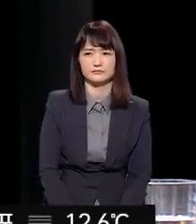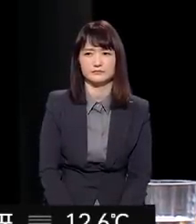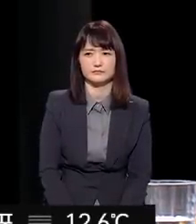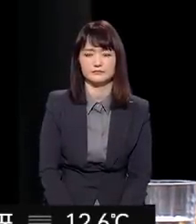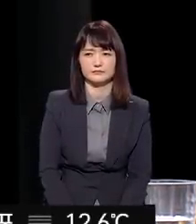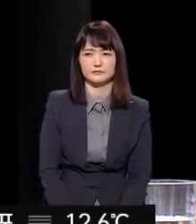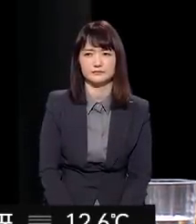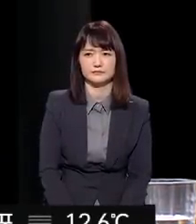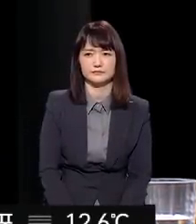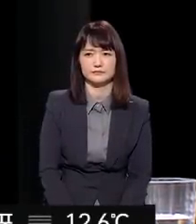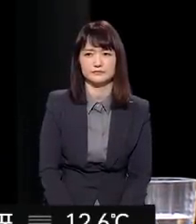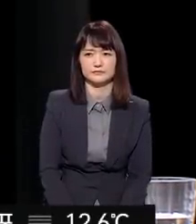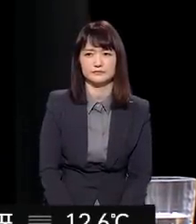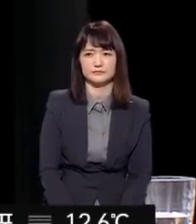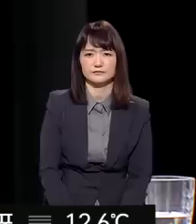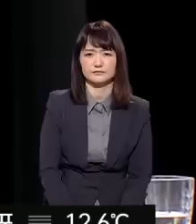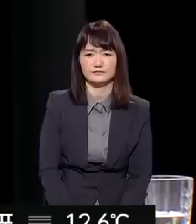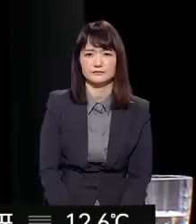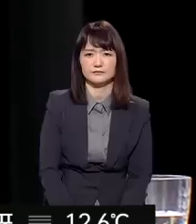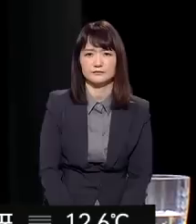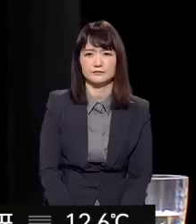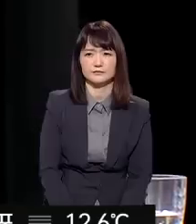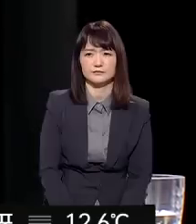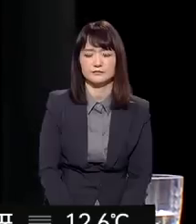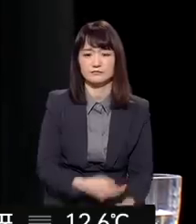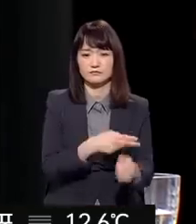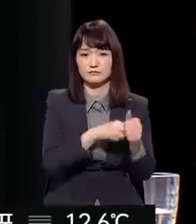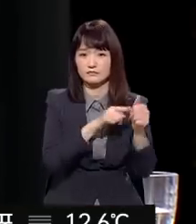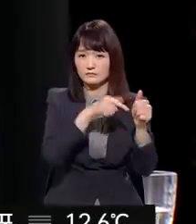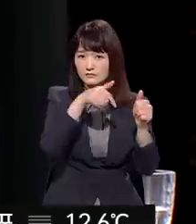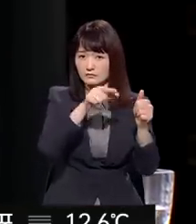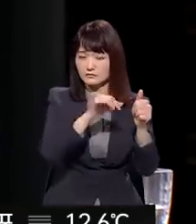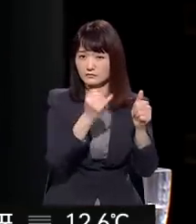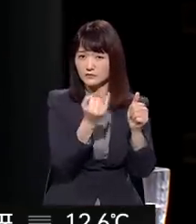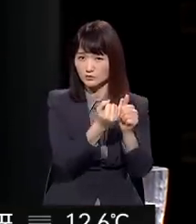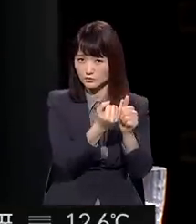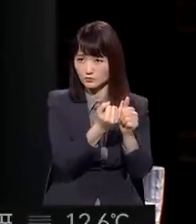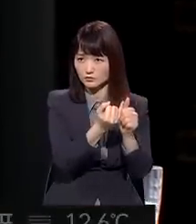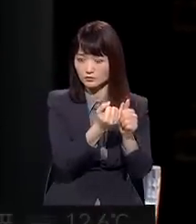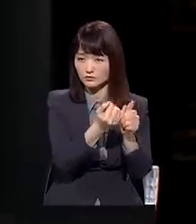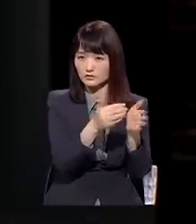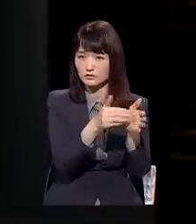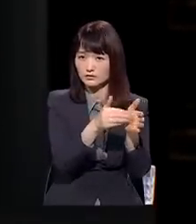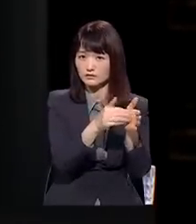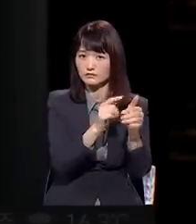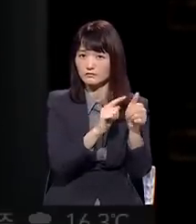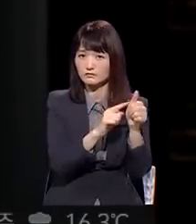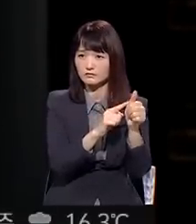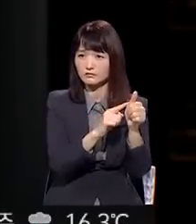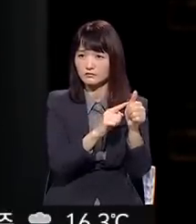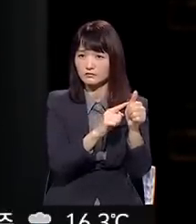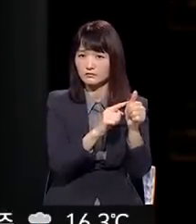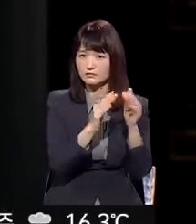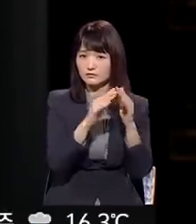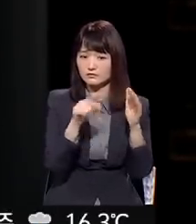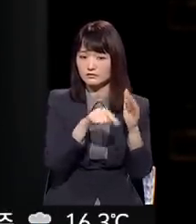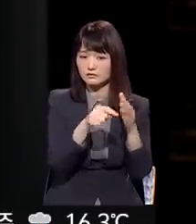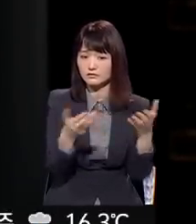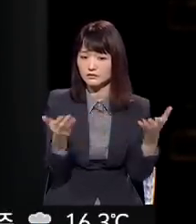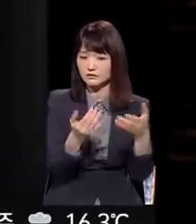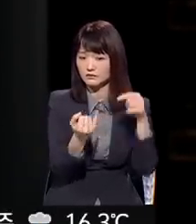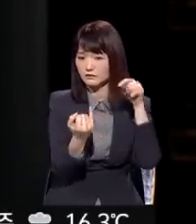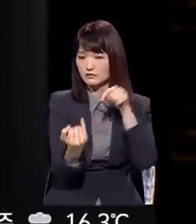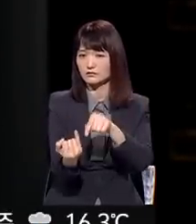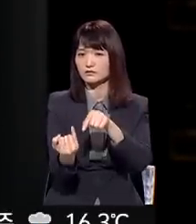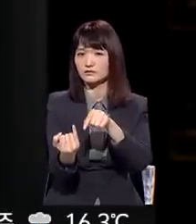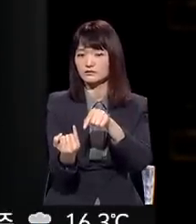잠깐만요. 이 교사 강 씨는 결혼을 한 상태였습니다. 유부남이었는데 네. 이 집안일을 시켰다는 거잖아요.